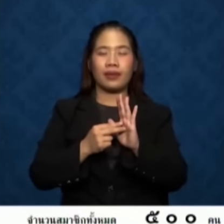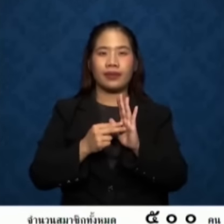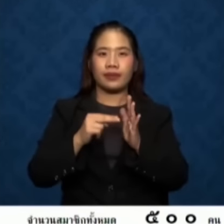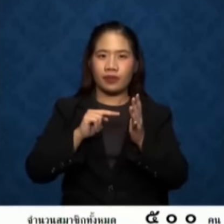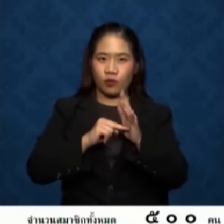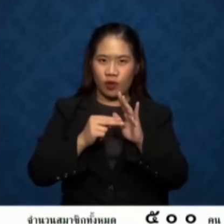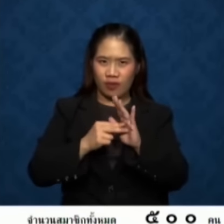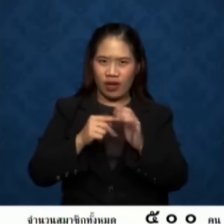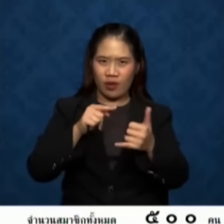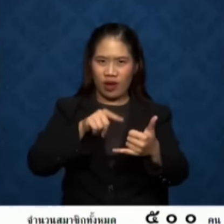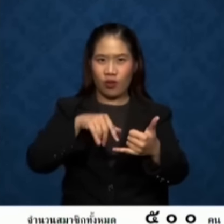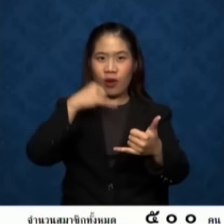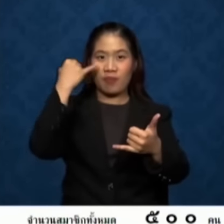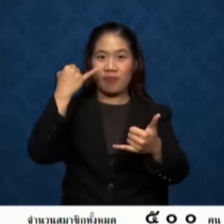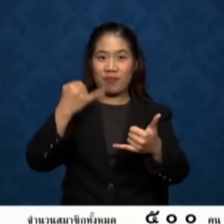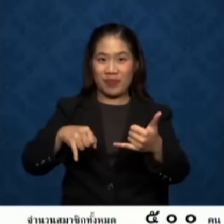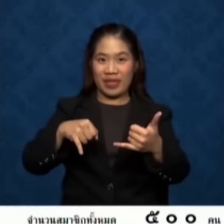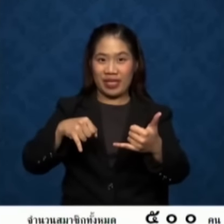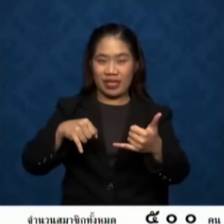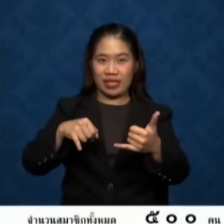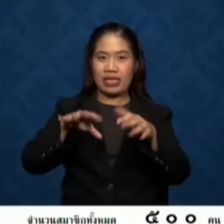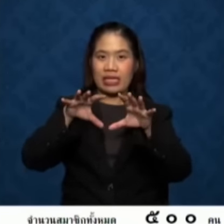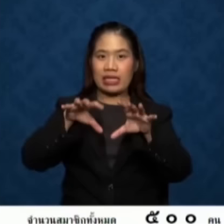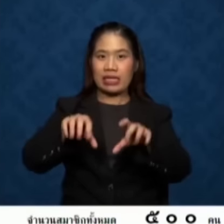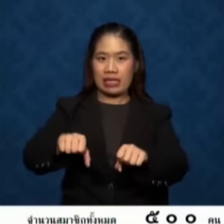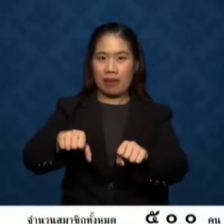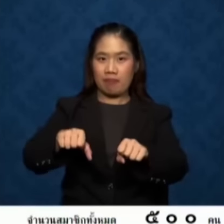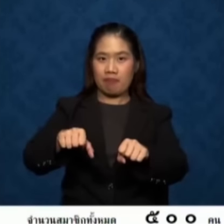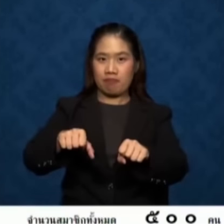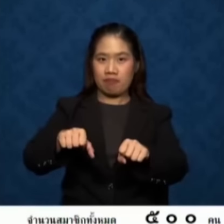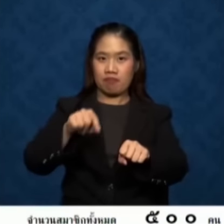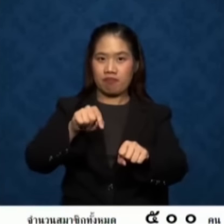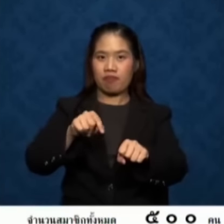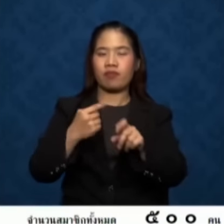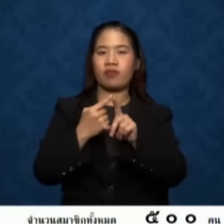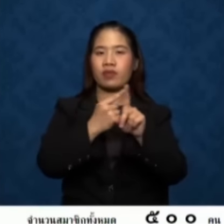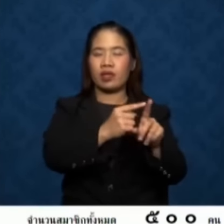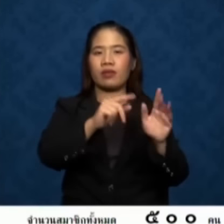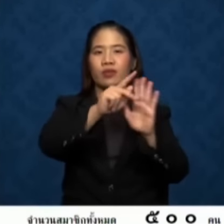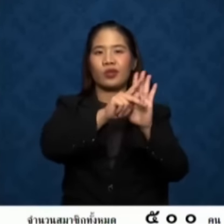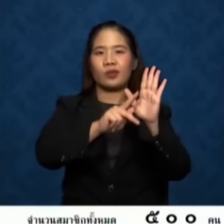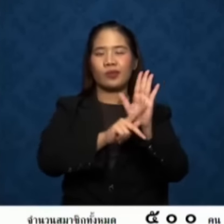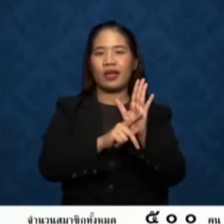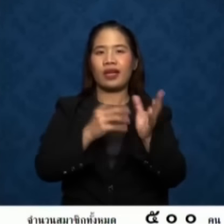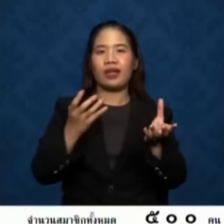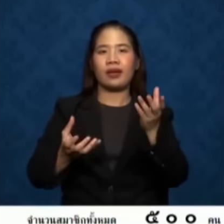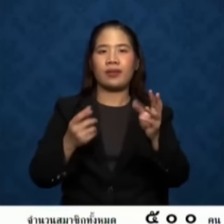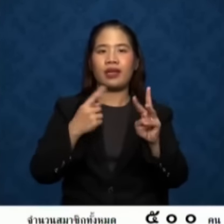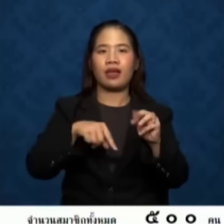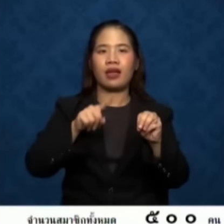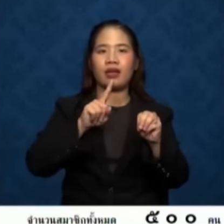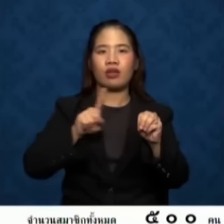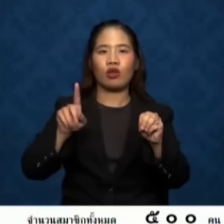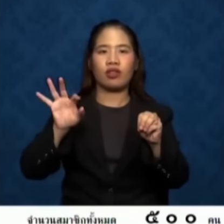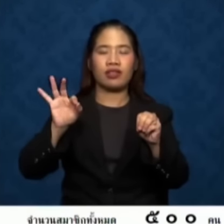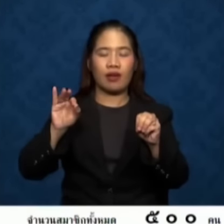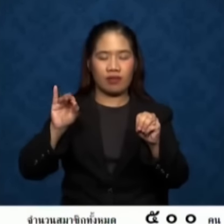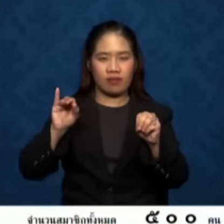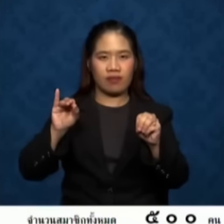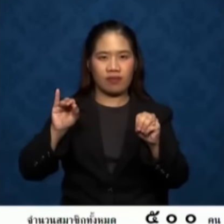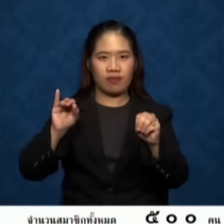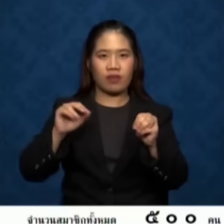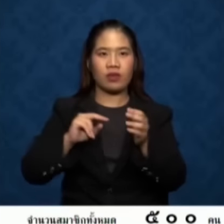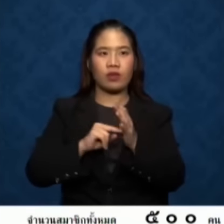ที่มีหนีที่คุมขังตามประมวลกฎหมายอาญามาตรา190คือ190